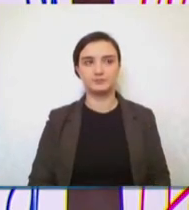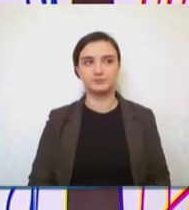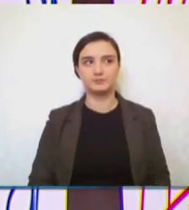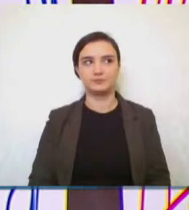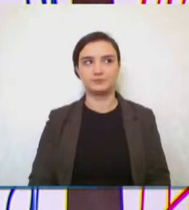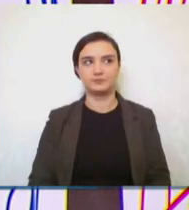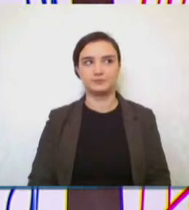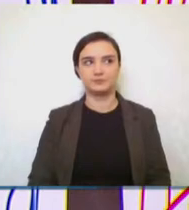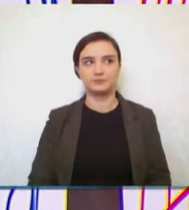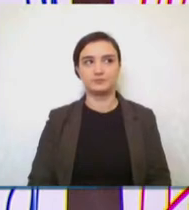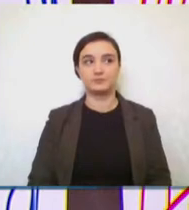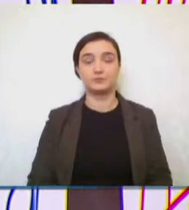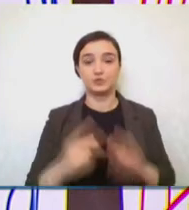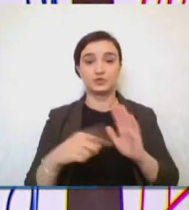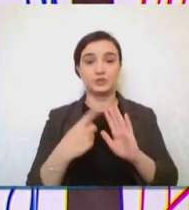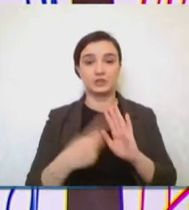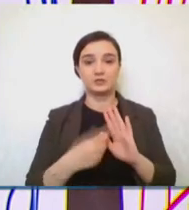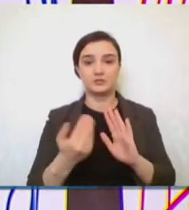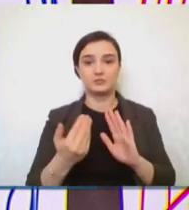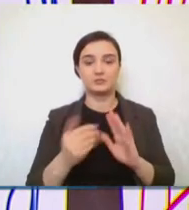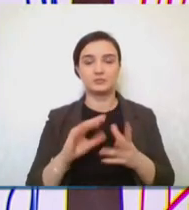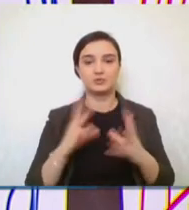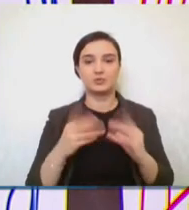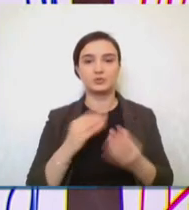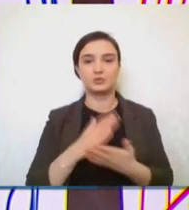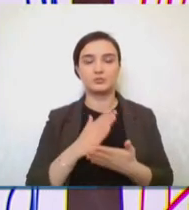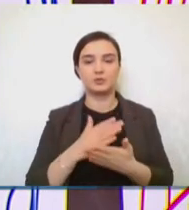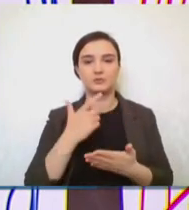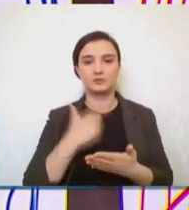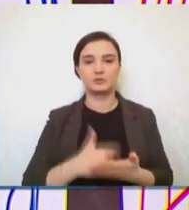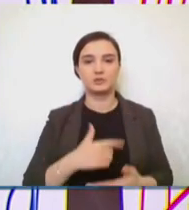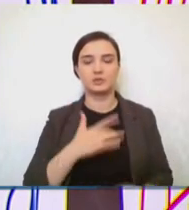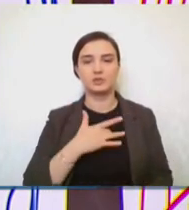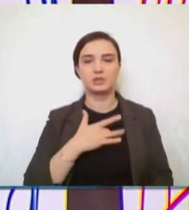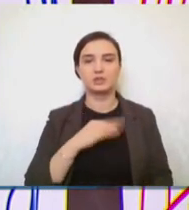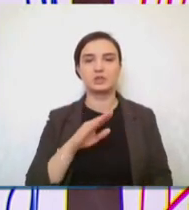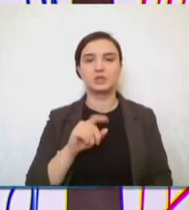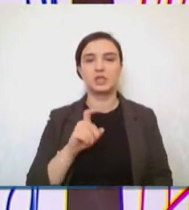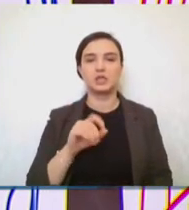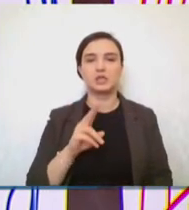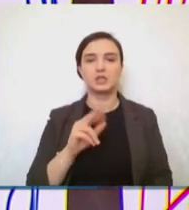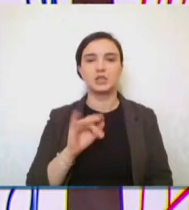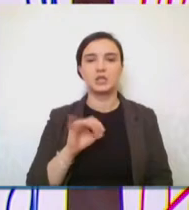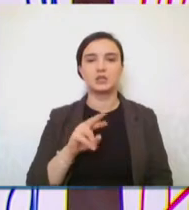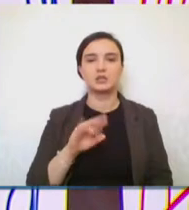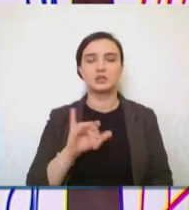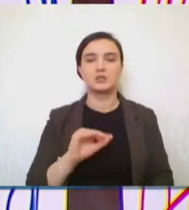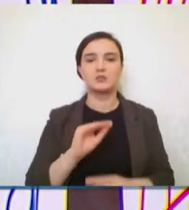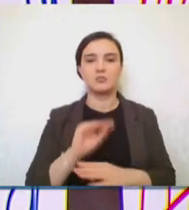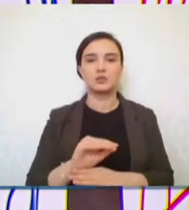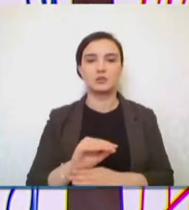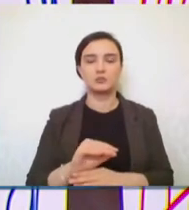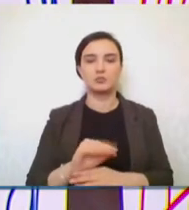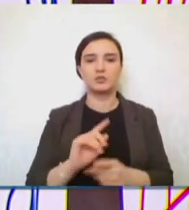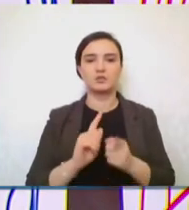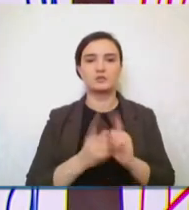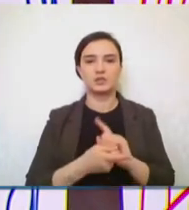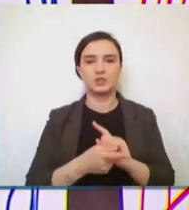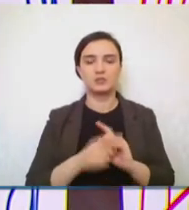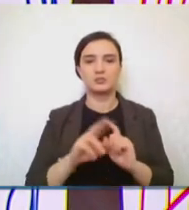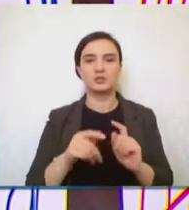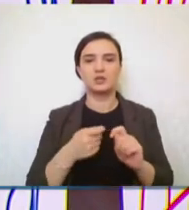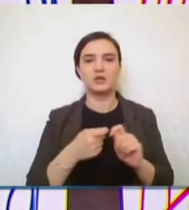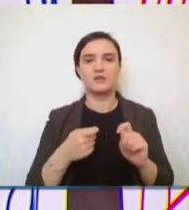დასით შეკითხვა. ზოგადად მაქვს ტახიკარდია, მომატებული არტერიული წლევა და კვანძოვანი